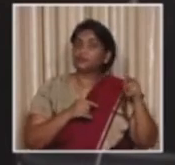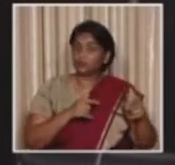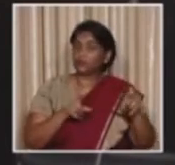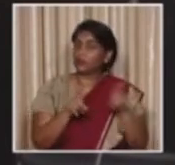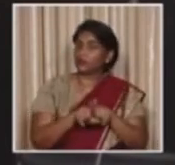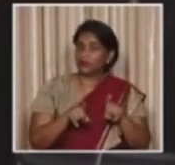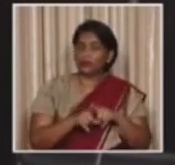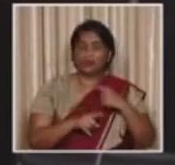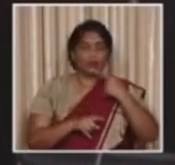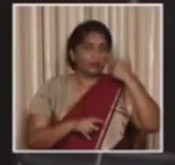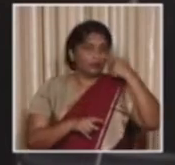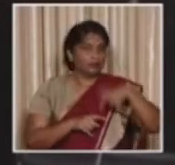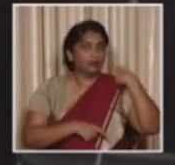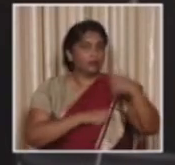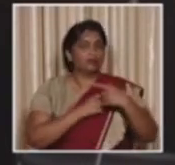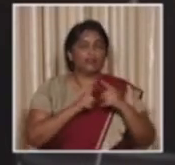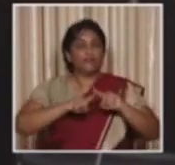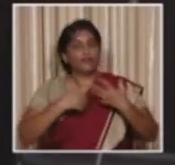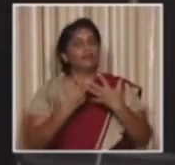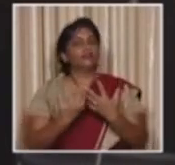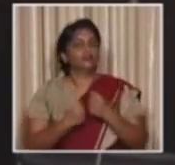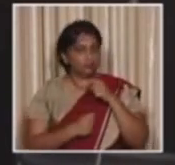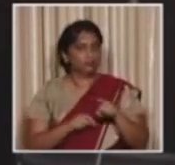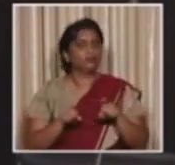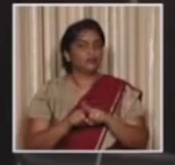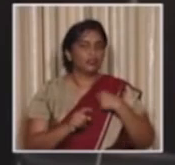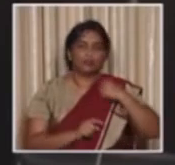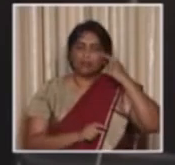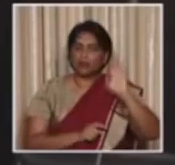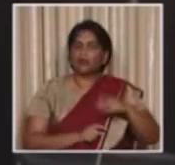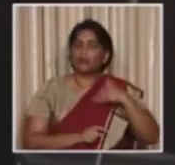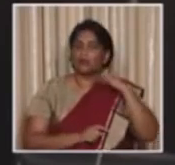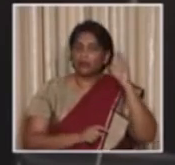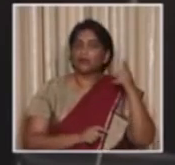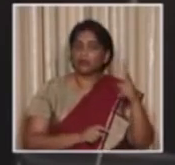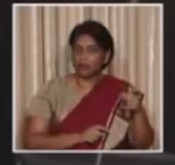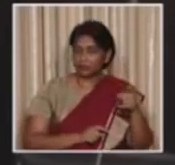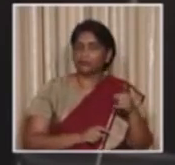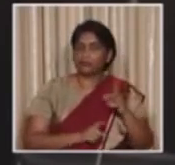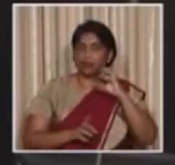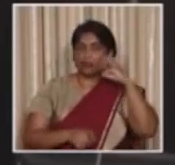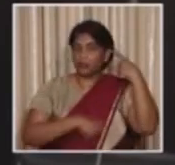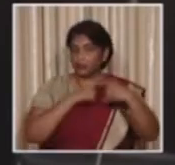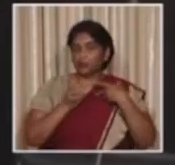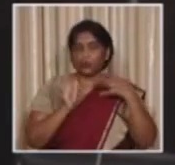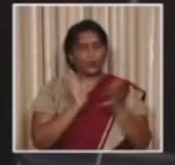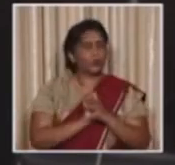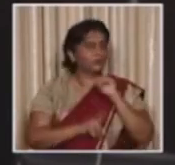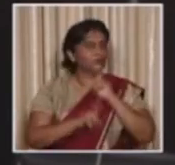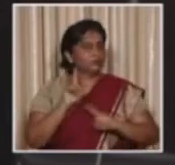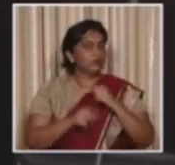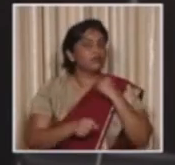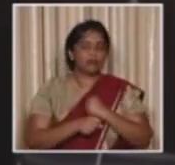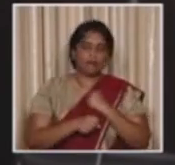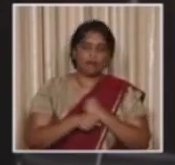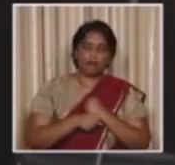සරිලන තාප විදුලි බලාගාරත් ලබා ගැනීම කළ යුතුයි. ඒ නිසා අපි කල්පනා කරන්නේ විශේෂයෙන්ම ඒස් පව වැනි බලාගාරත් එක්ක සාකච්ඡා කරලා ඒව රජයට